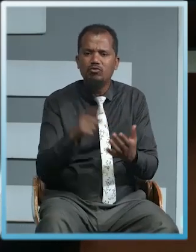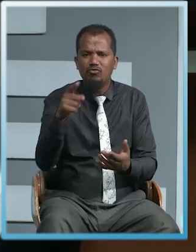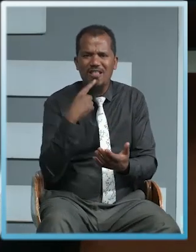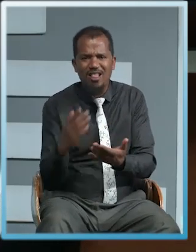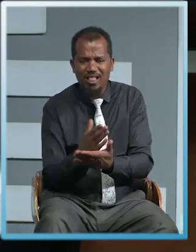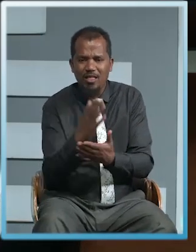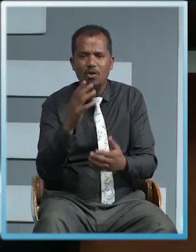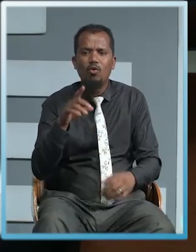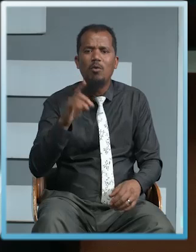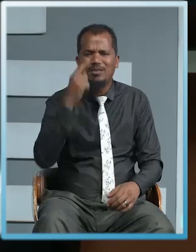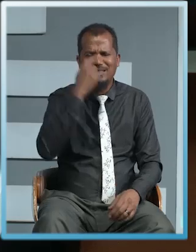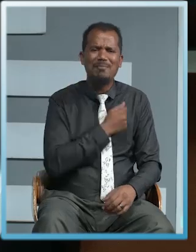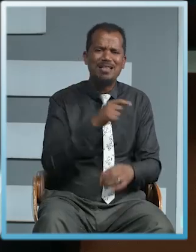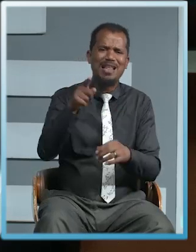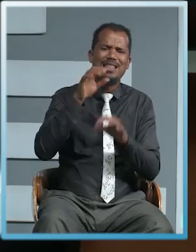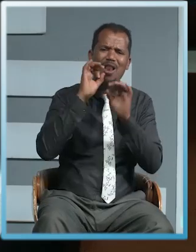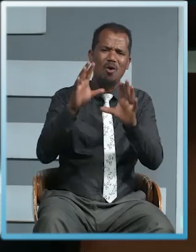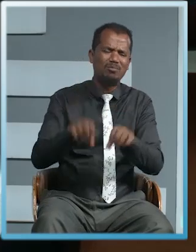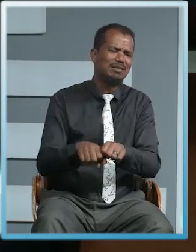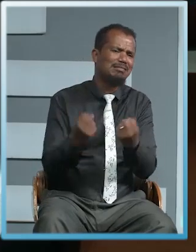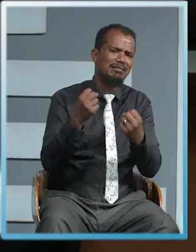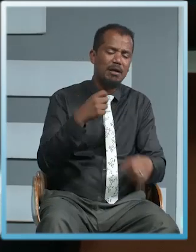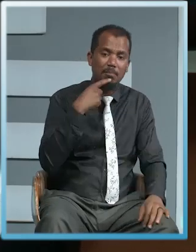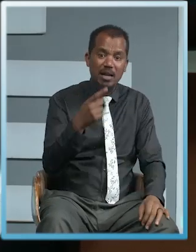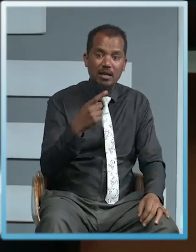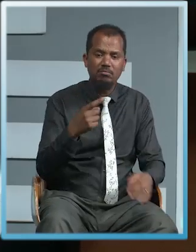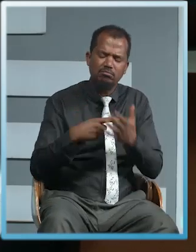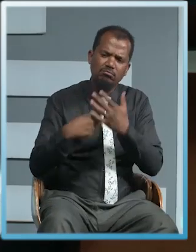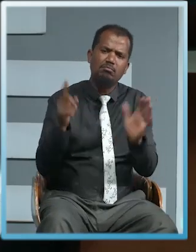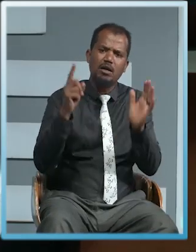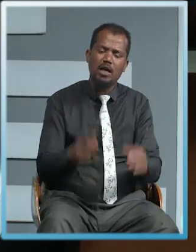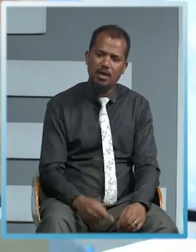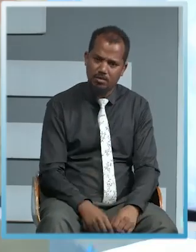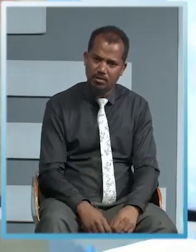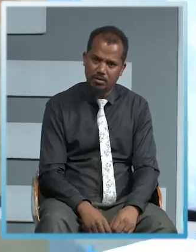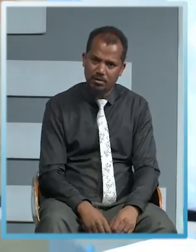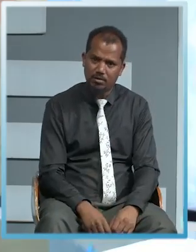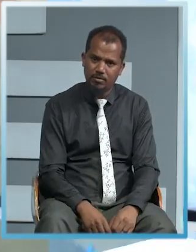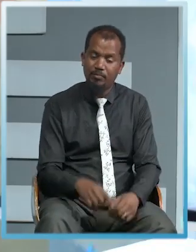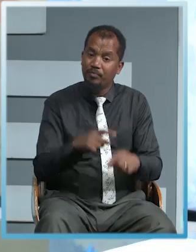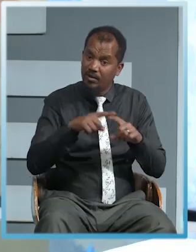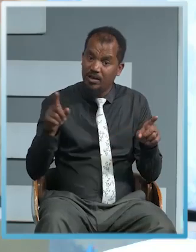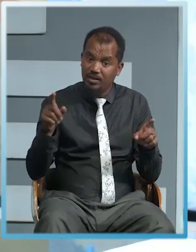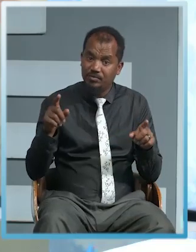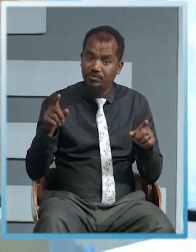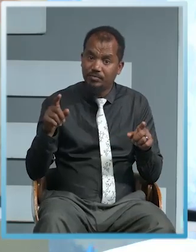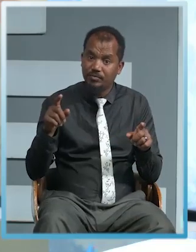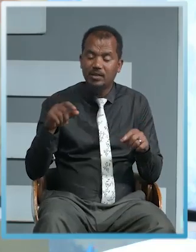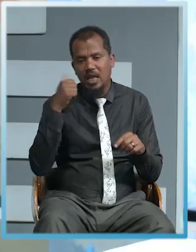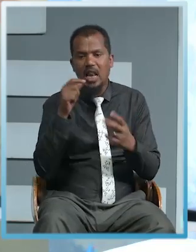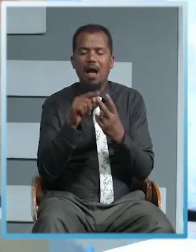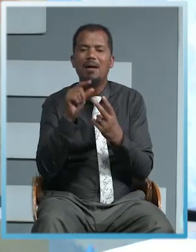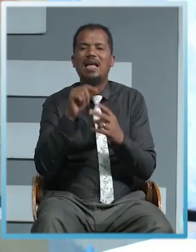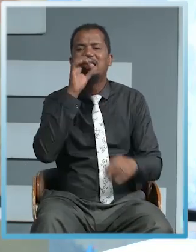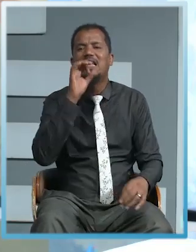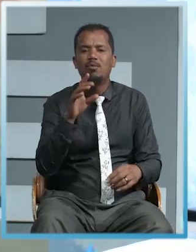هني تا كوميشنو تأمان إن تنتسوال ويم ديار قال بلن يعني إكسبوز مارك مالتنو على بلزا ليلام مرا